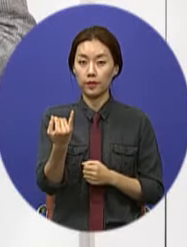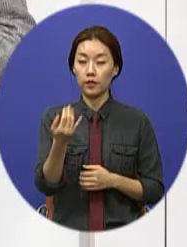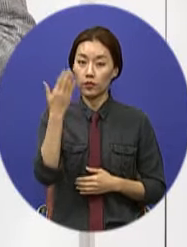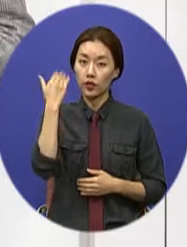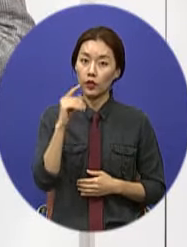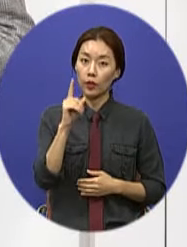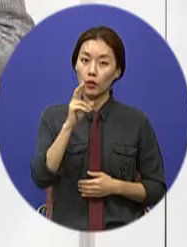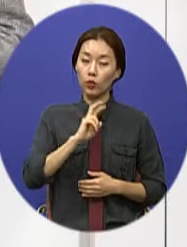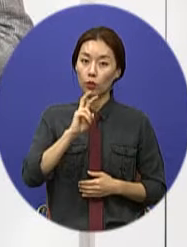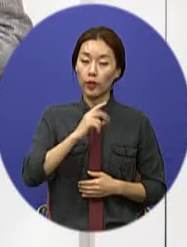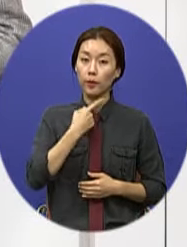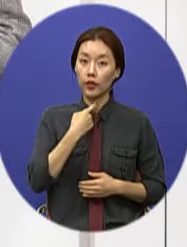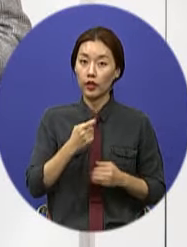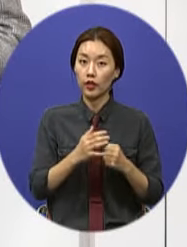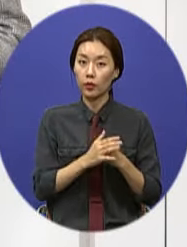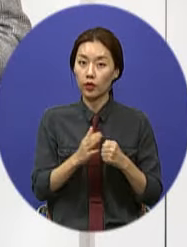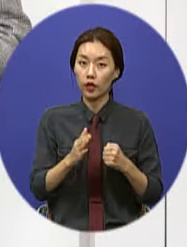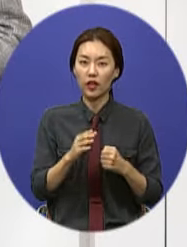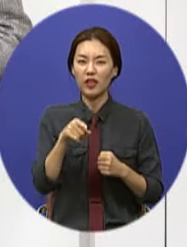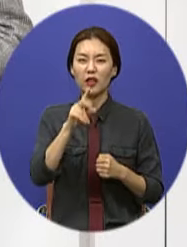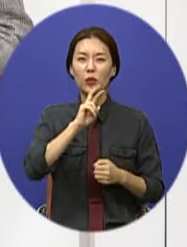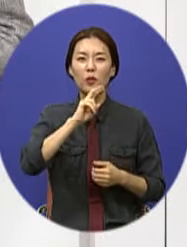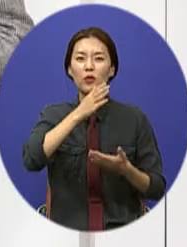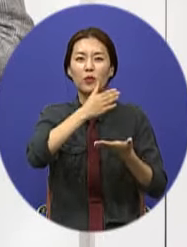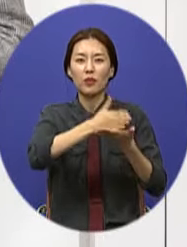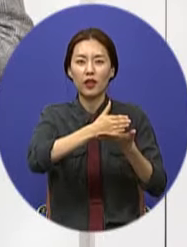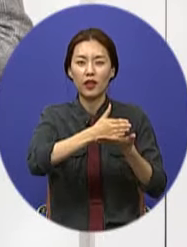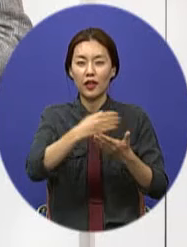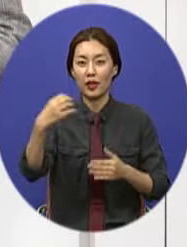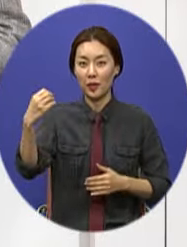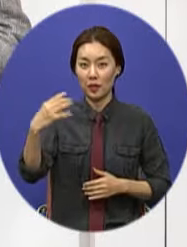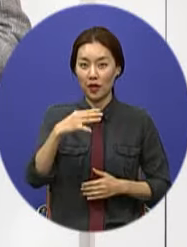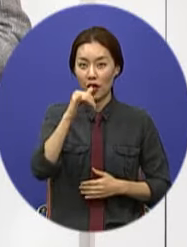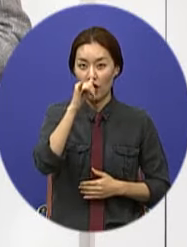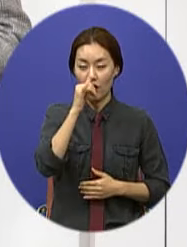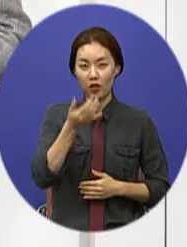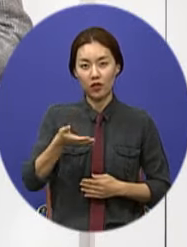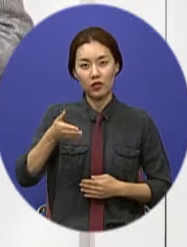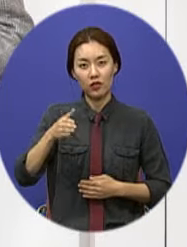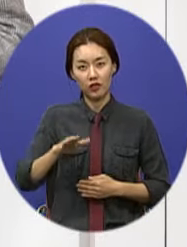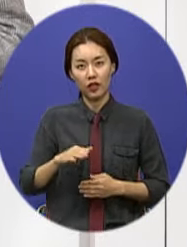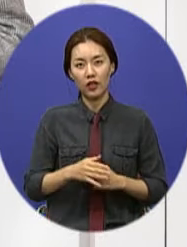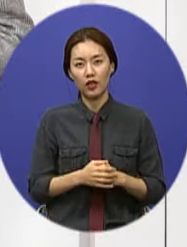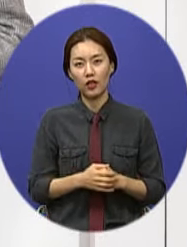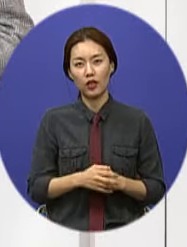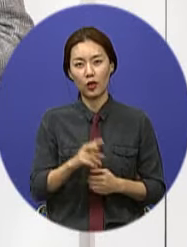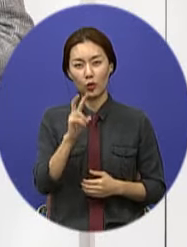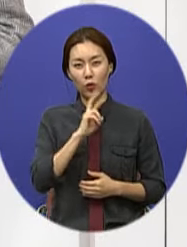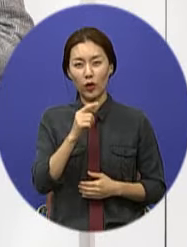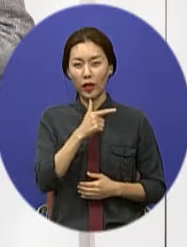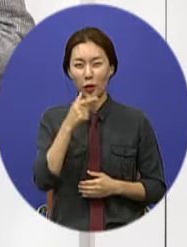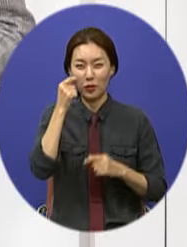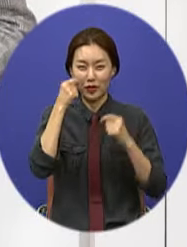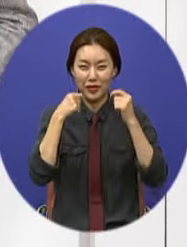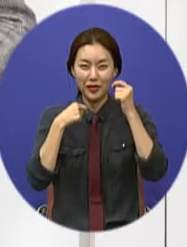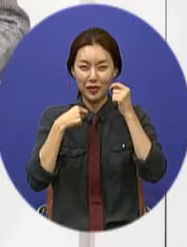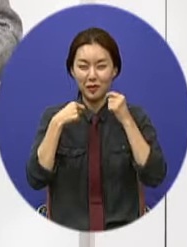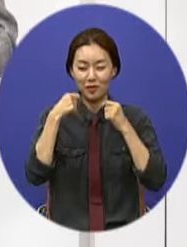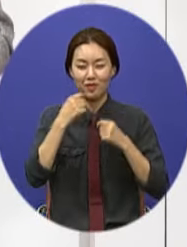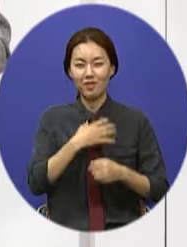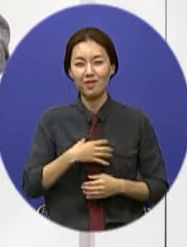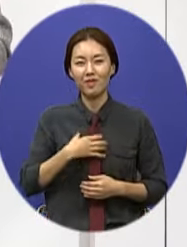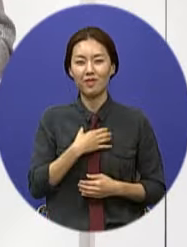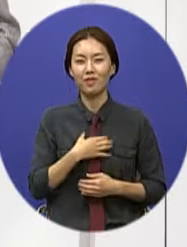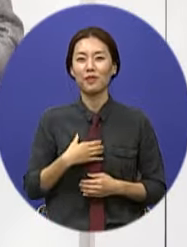한번 불러봤더니 이제 부르지 말라고 그러는데 예, 한번 노래가 너무 슬퍼서? 예, 그런 것